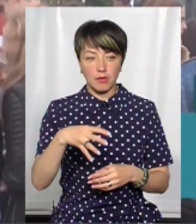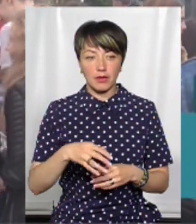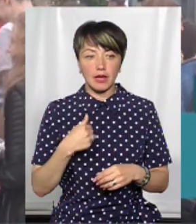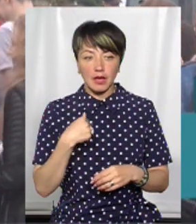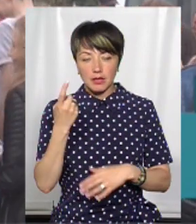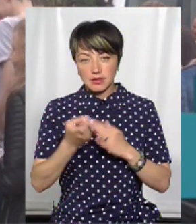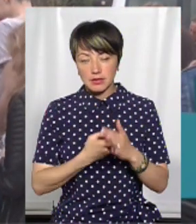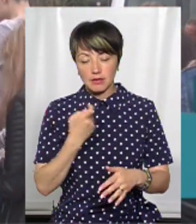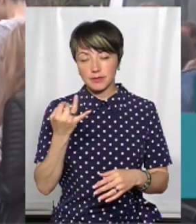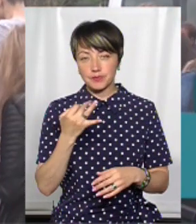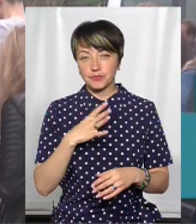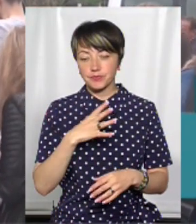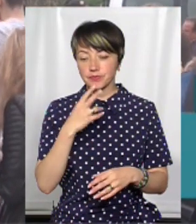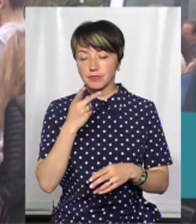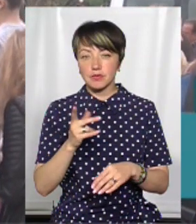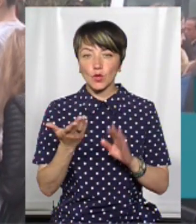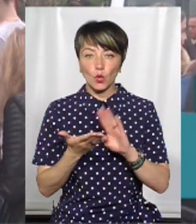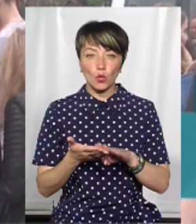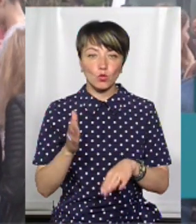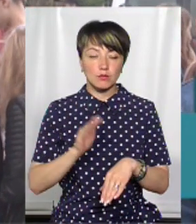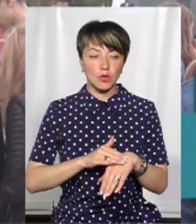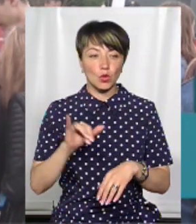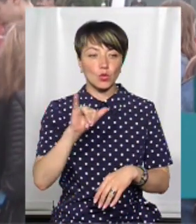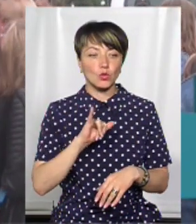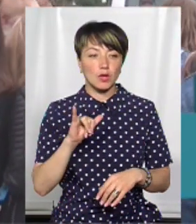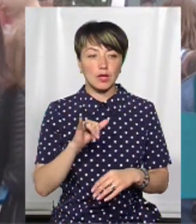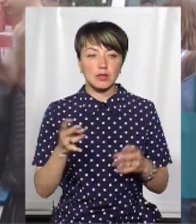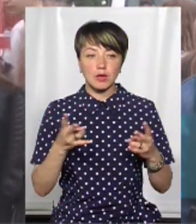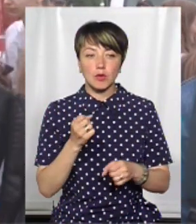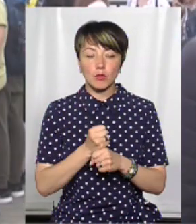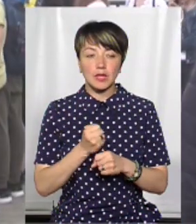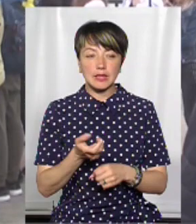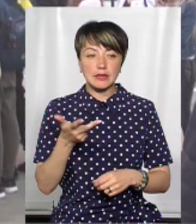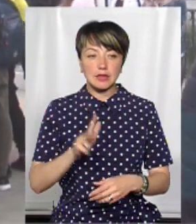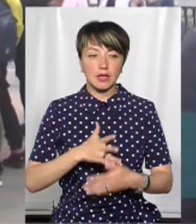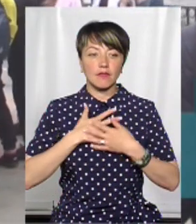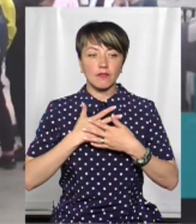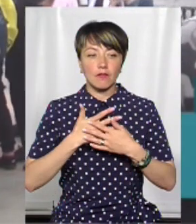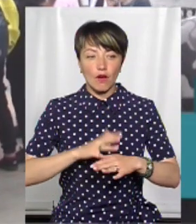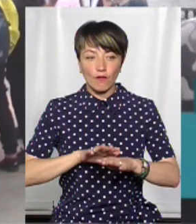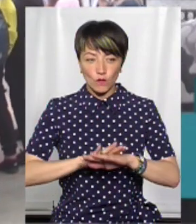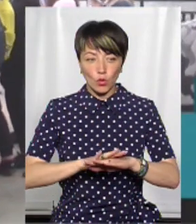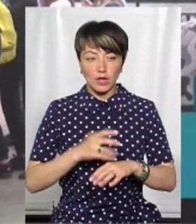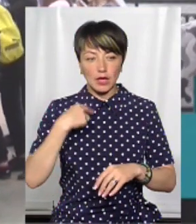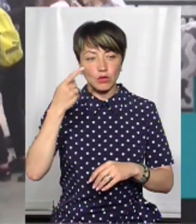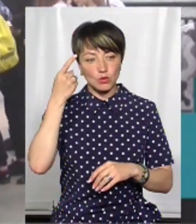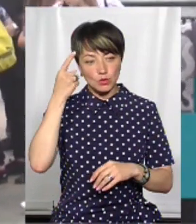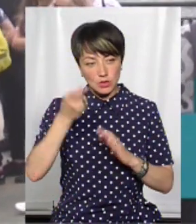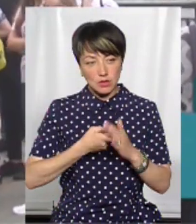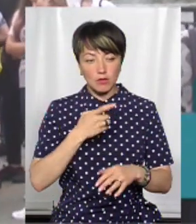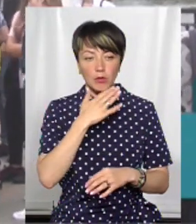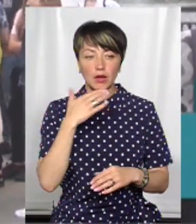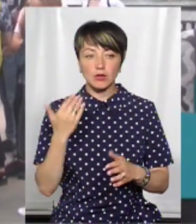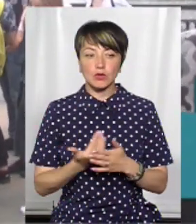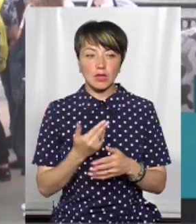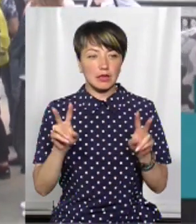що треба де ставити правильну руку і як ставити, і що треба робити 3 вдоха. Так, я знав багато чого нового, тому що для мене